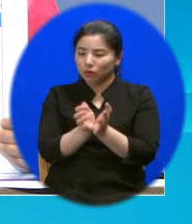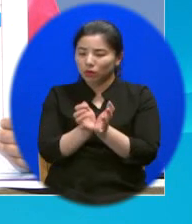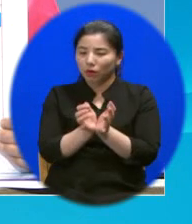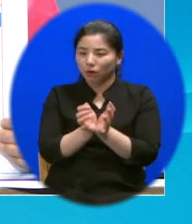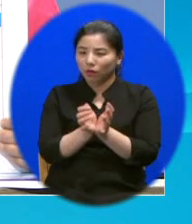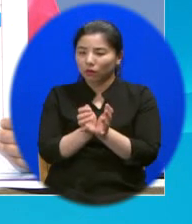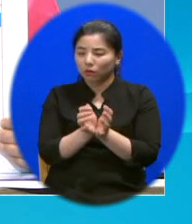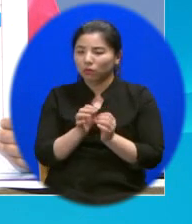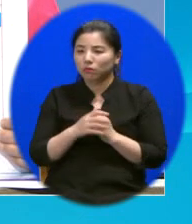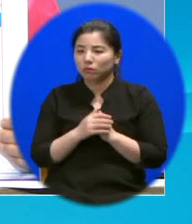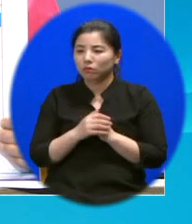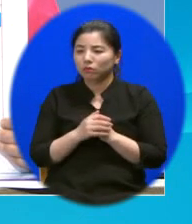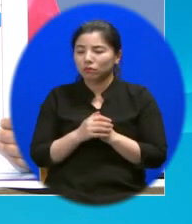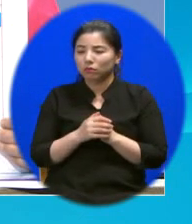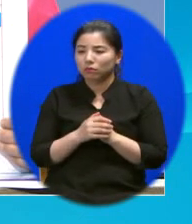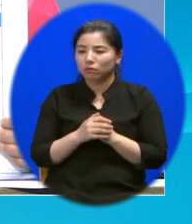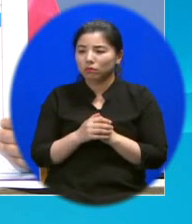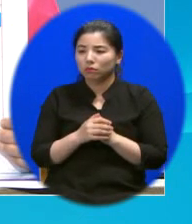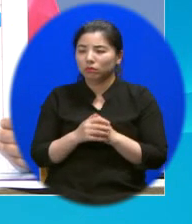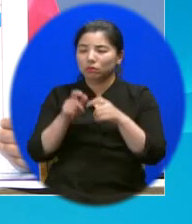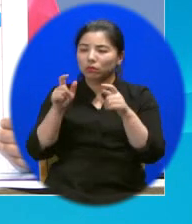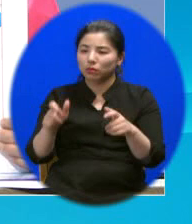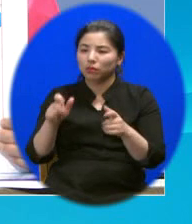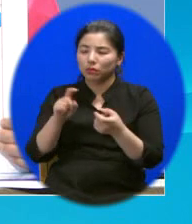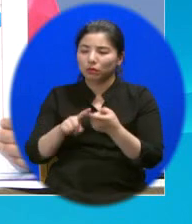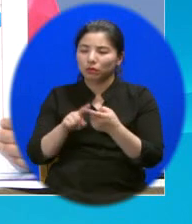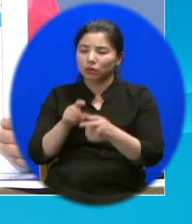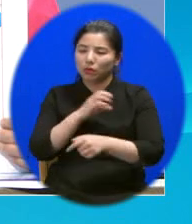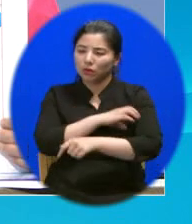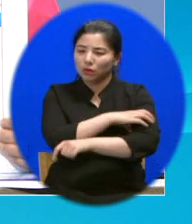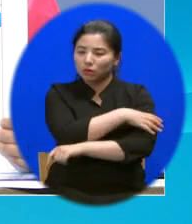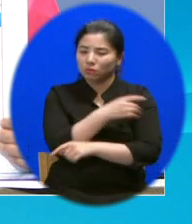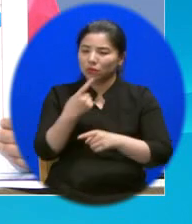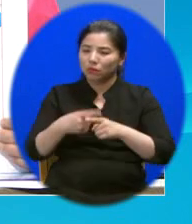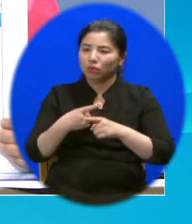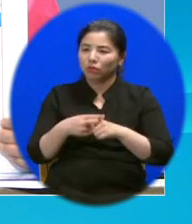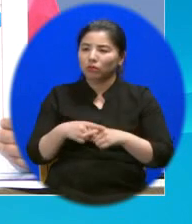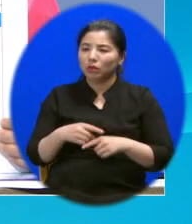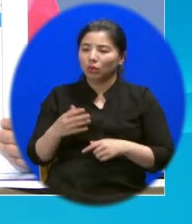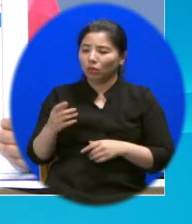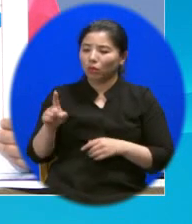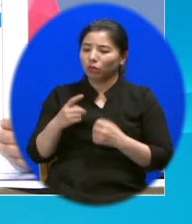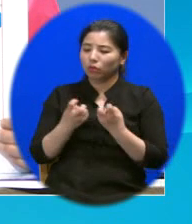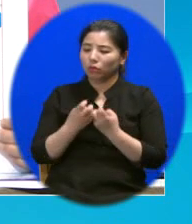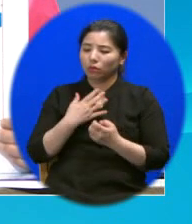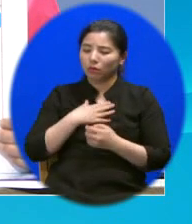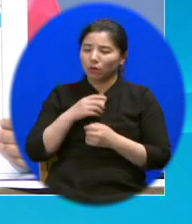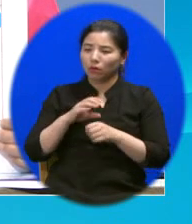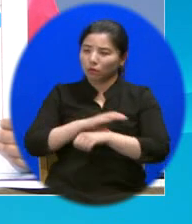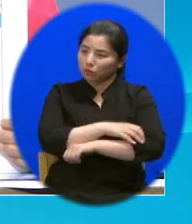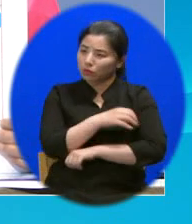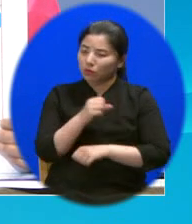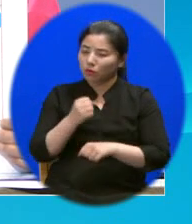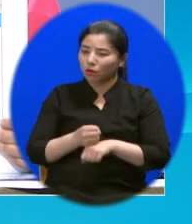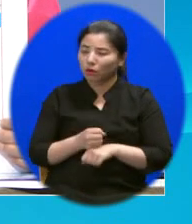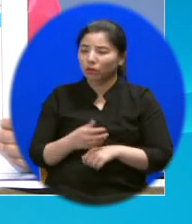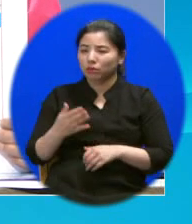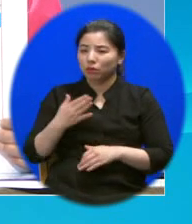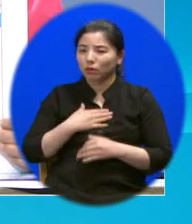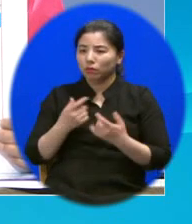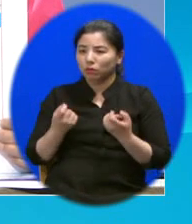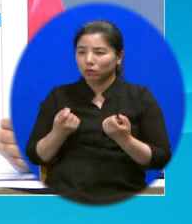그 말하자면 은 지역에 대한 갚지 리지 그게 어떻게 제가 갑질 을 아는 거 겠습니까 저도 역시